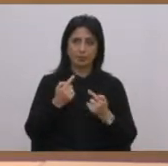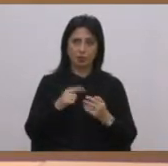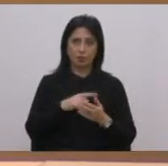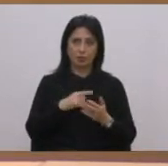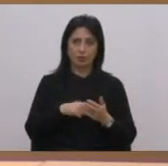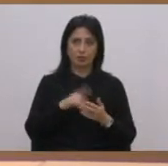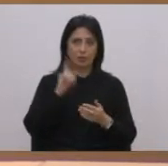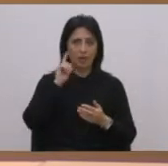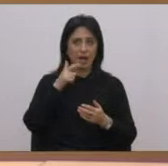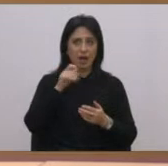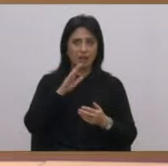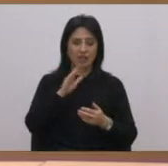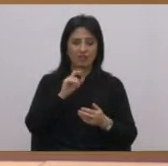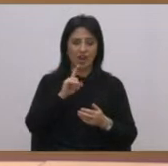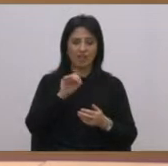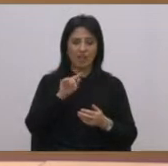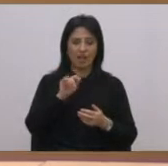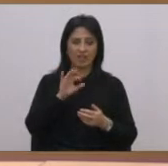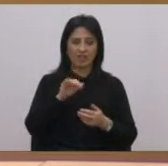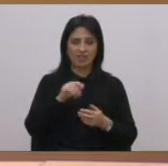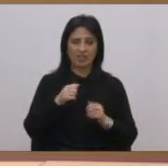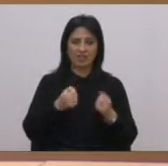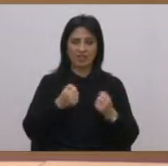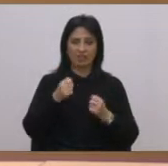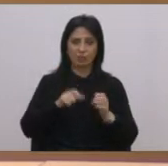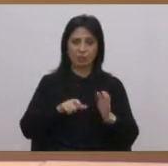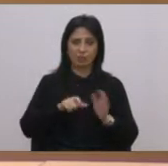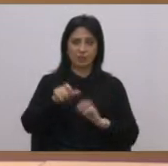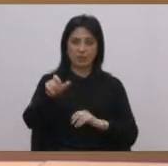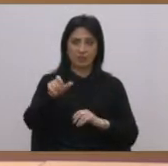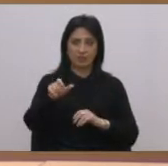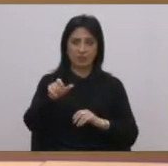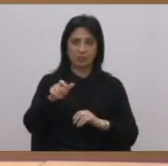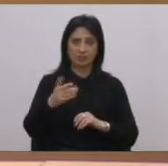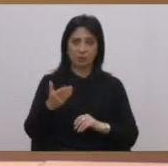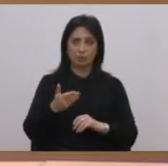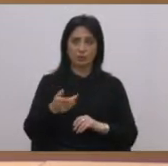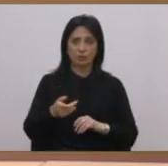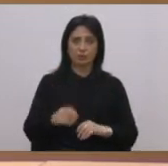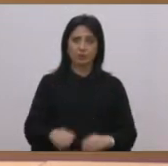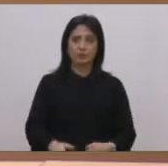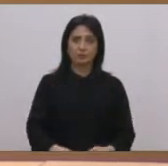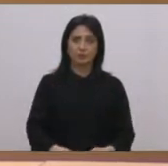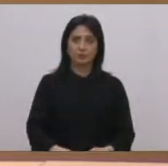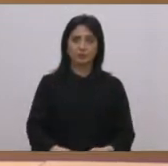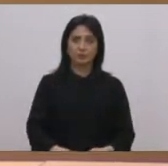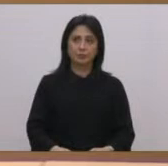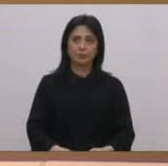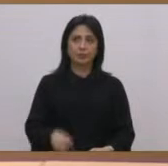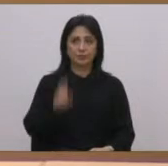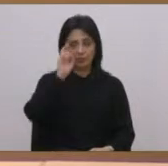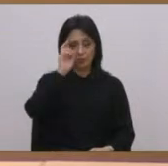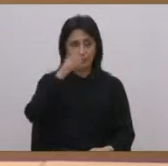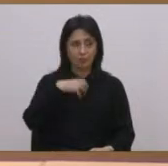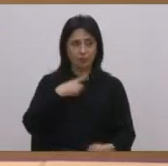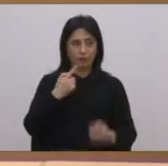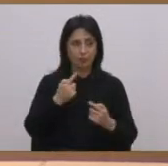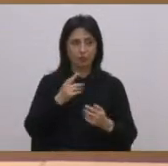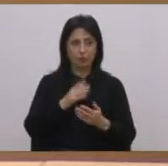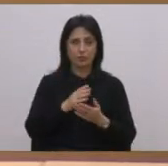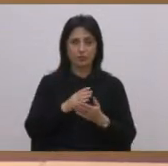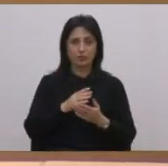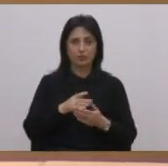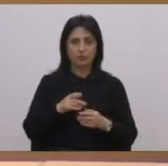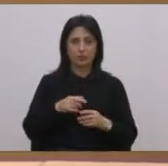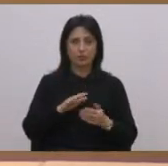საკითხი გარდაბანი ვახტანგისის საავტომობილო გზა, რომელიც სახელმწიფო მნიშვნელობისა